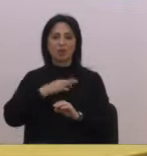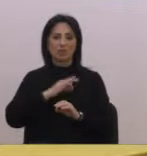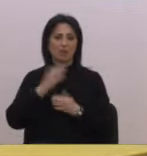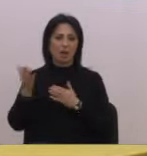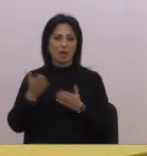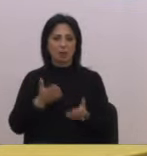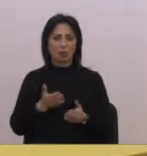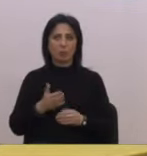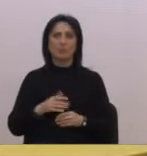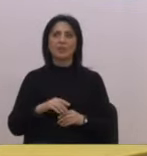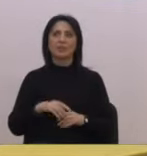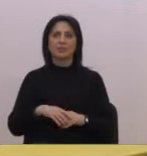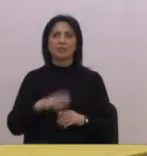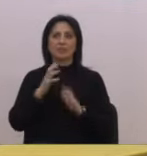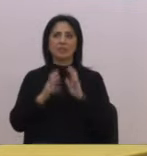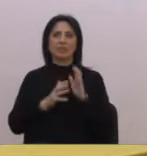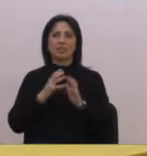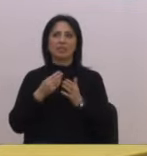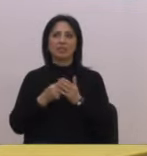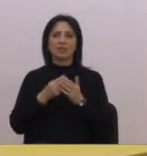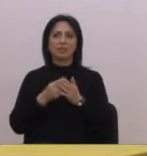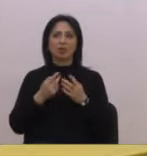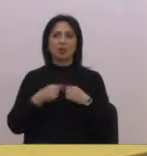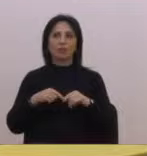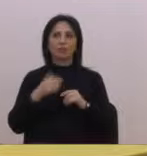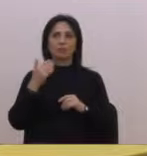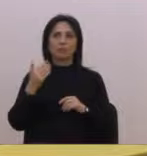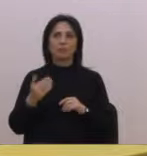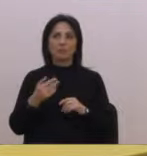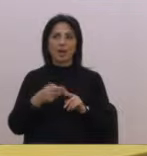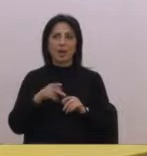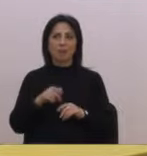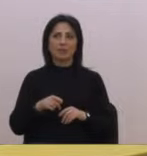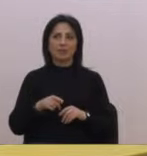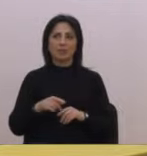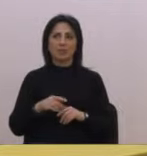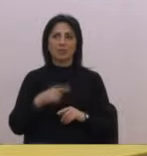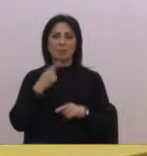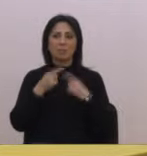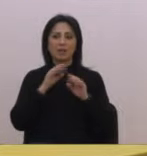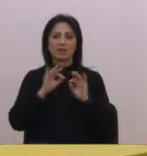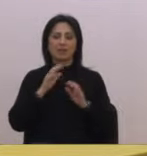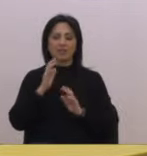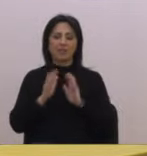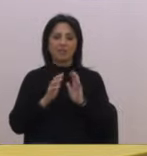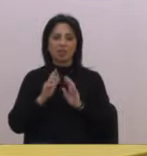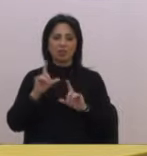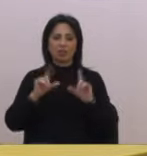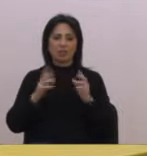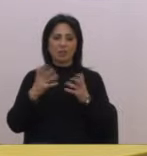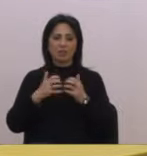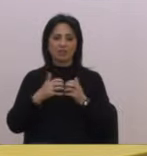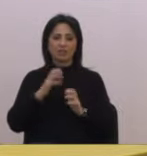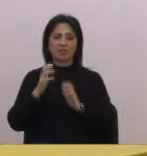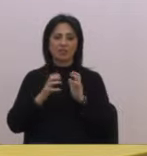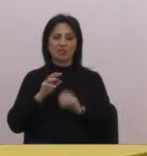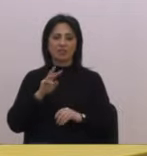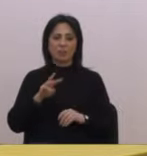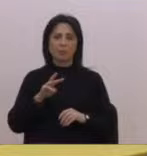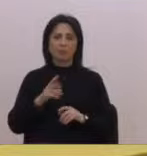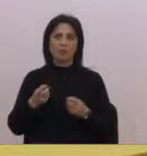თუ წამყვანი საერთაშორისო საფინანსო ორგანიზაციის მიერ ამაზე მეტყველებს საერთაშორისო სტატისტიკა, საერთაშორისო